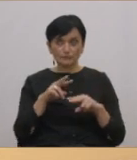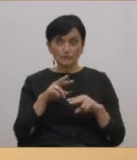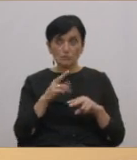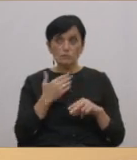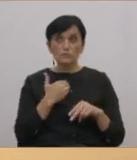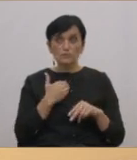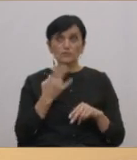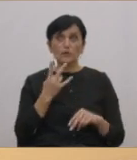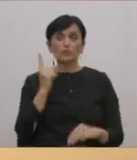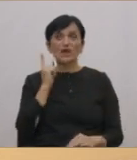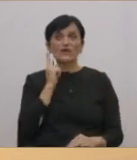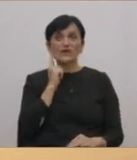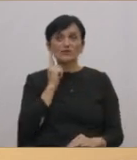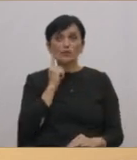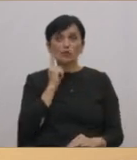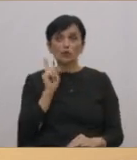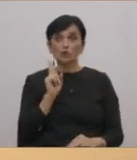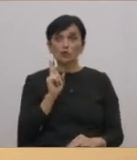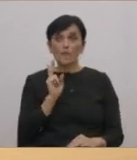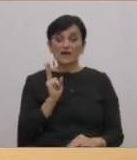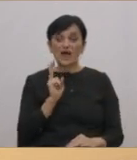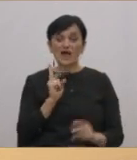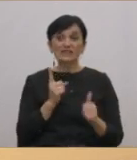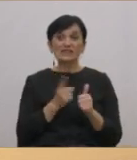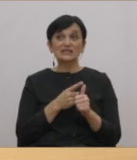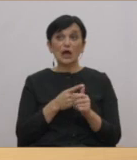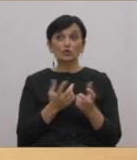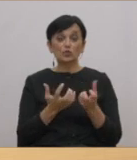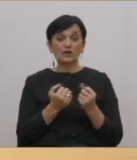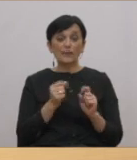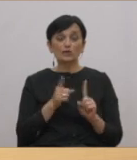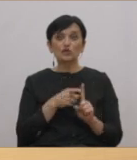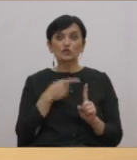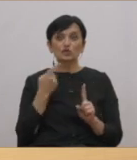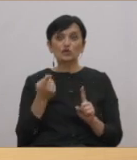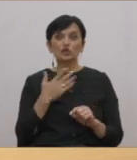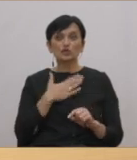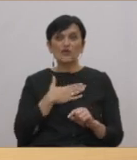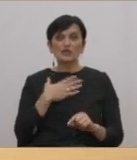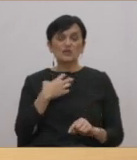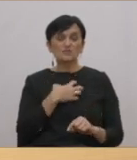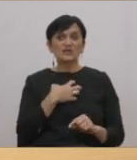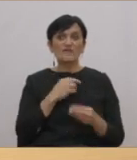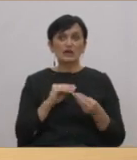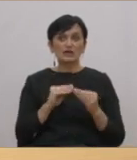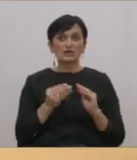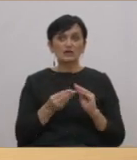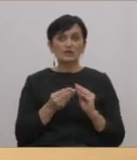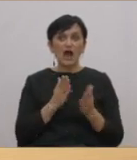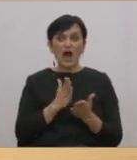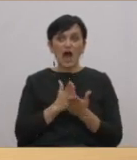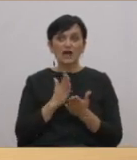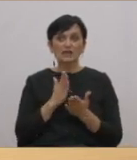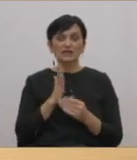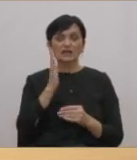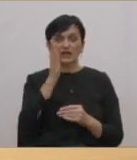და ჩვენ უნდა გვესმოდეს, რომ კანდიდატის სტატუსის მიღების შემდეგ ჩვენი მთავარი გამოწვევა არის